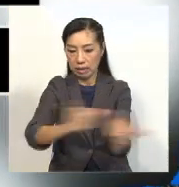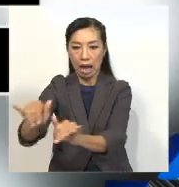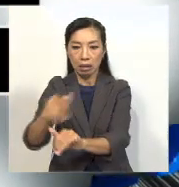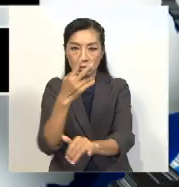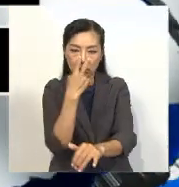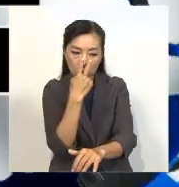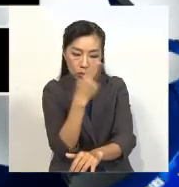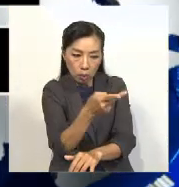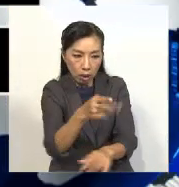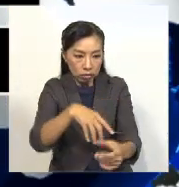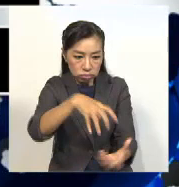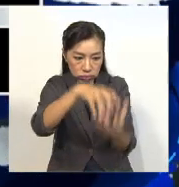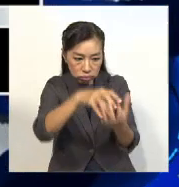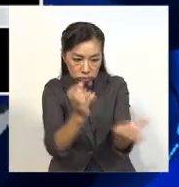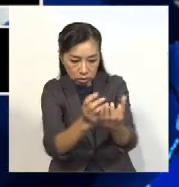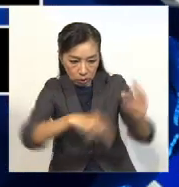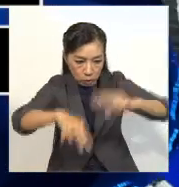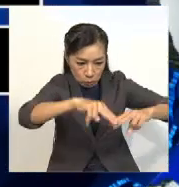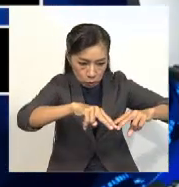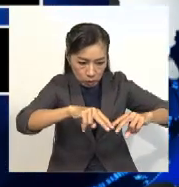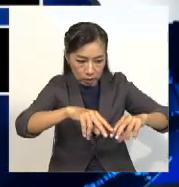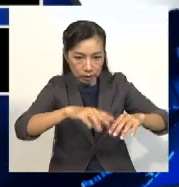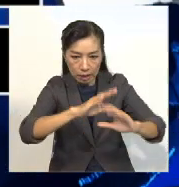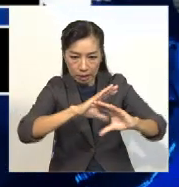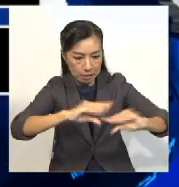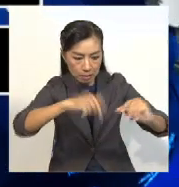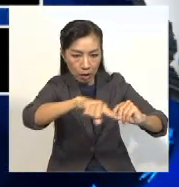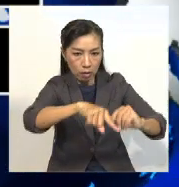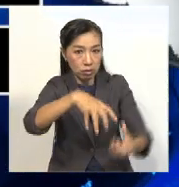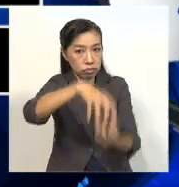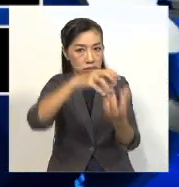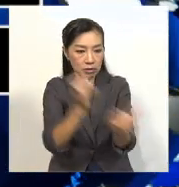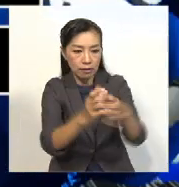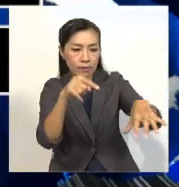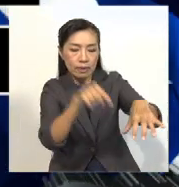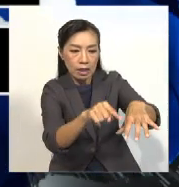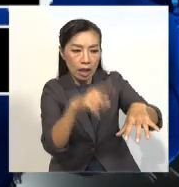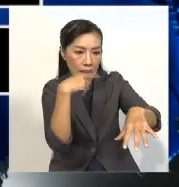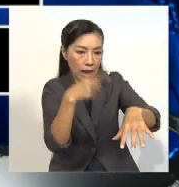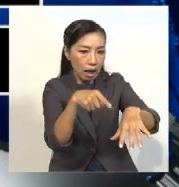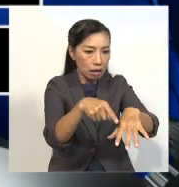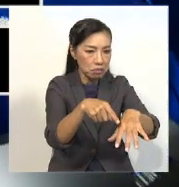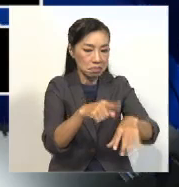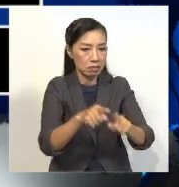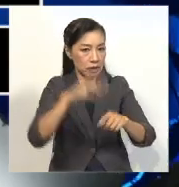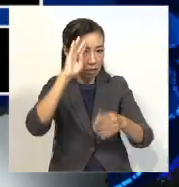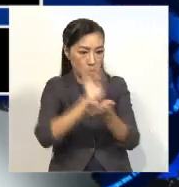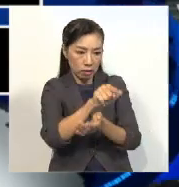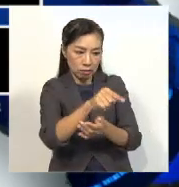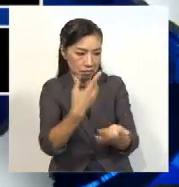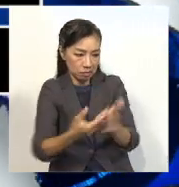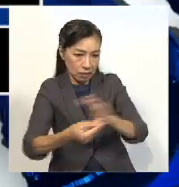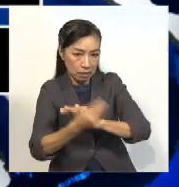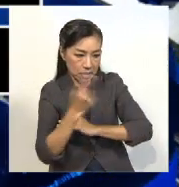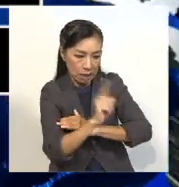รณีนี้เนี่ยจะมีการสืบสวนสอบสวนข้อเท็จจริงกรณีบ่อนพนันไฮโลในพื้นที่ได้ความชัดเจนว่ามีส่วนได้รับผล